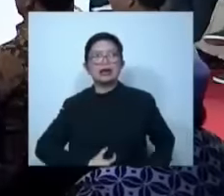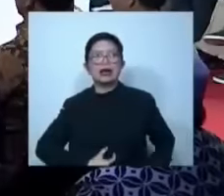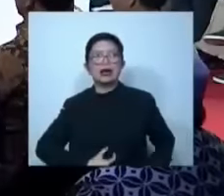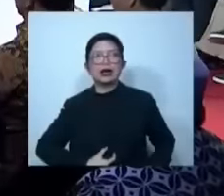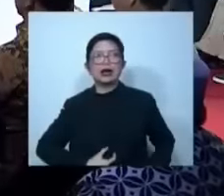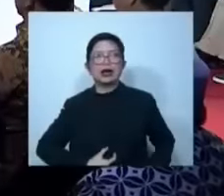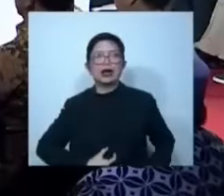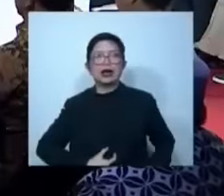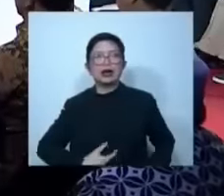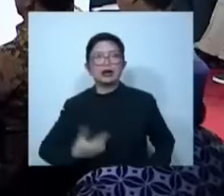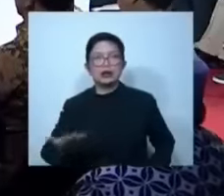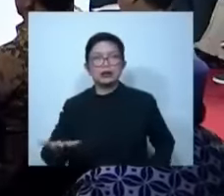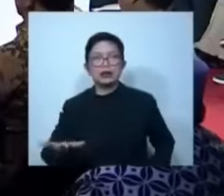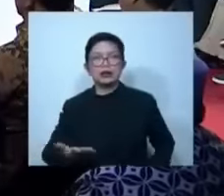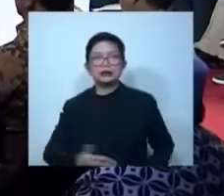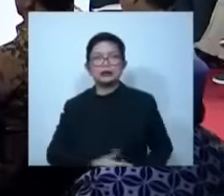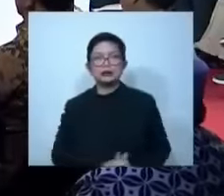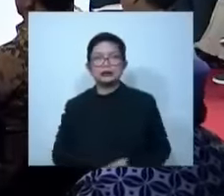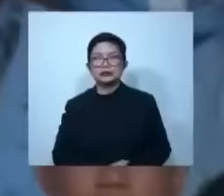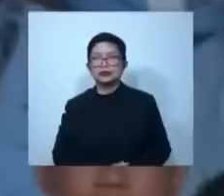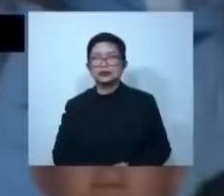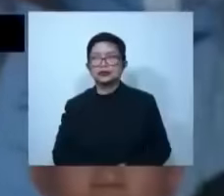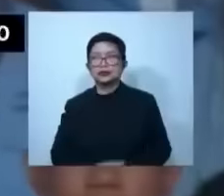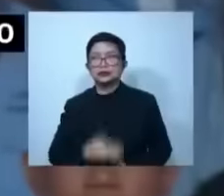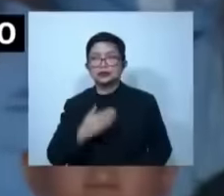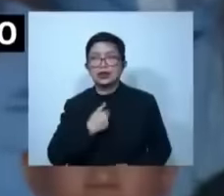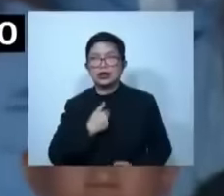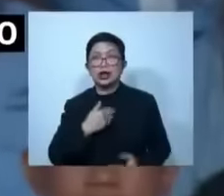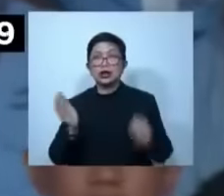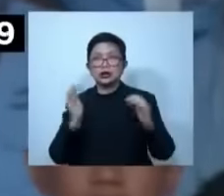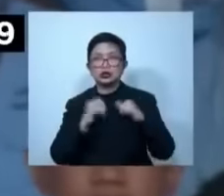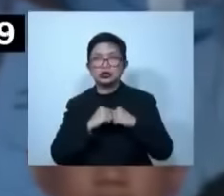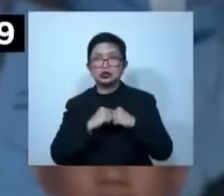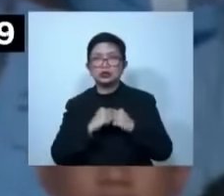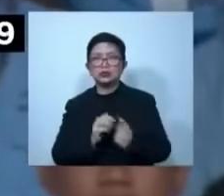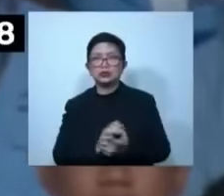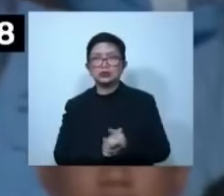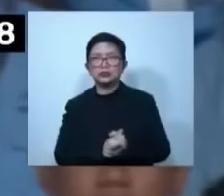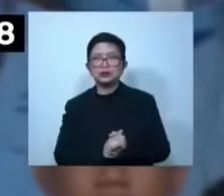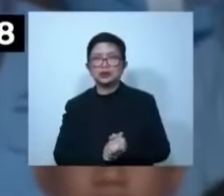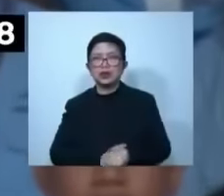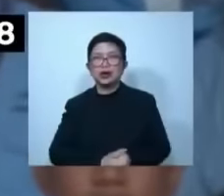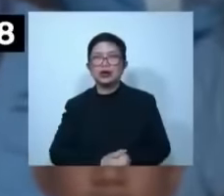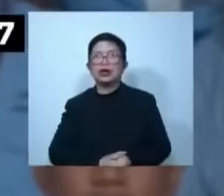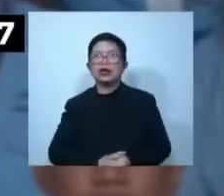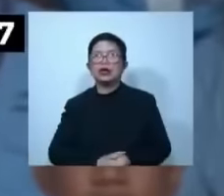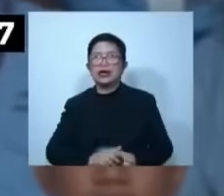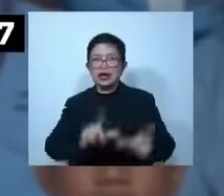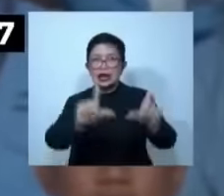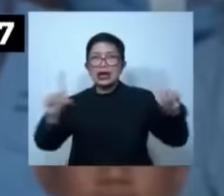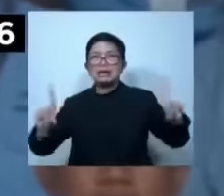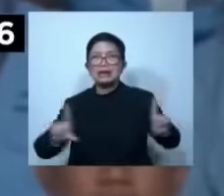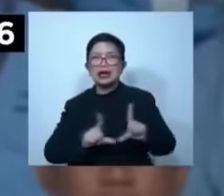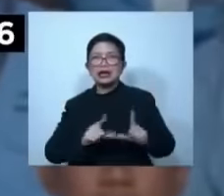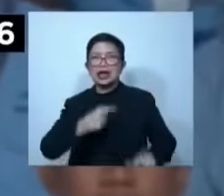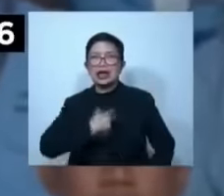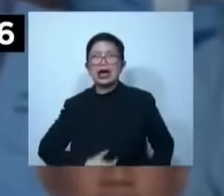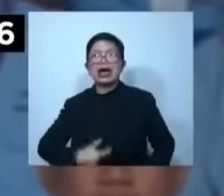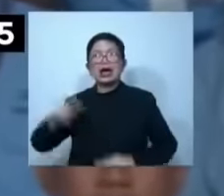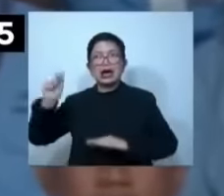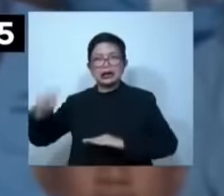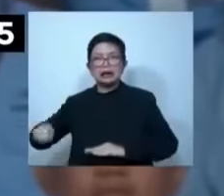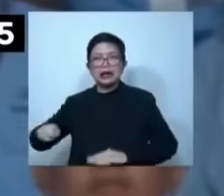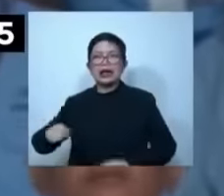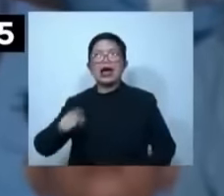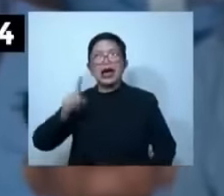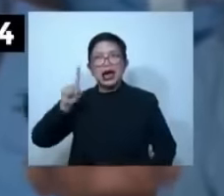2 menit, Bapak, dimulai dari sekarang. Saya sangat setuju bahwa kehakiman harus independen,